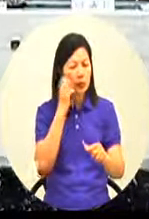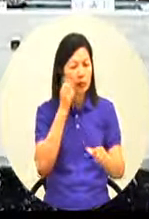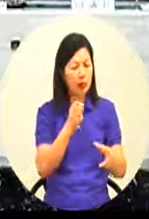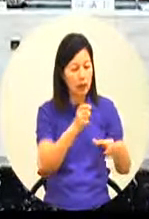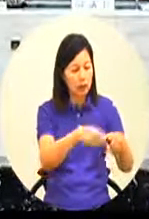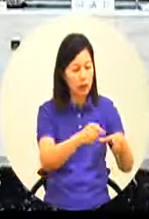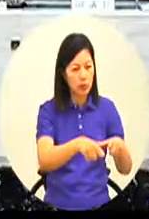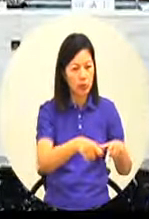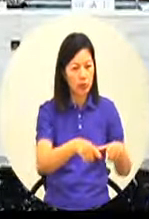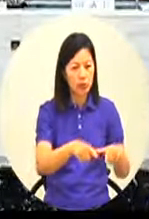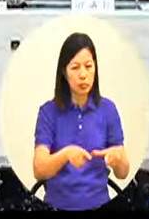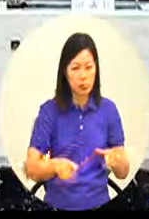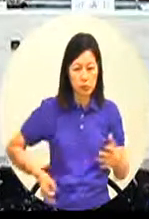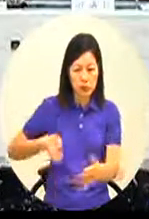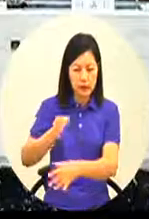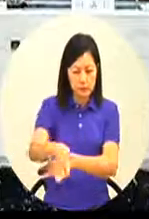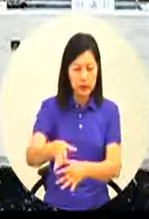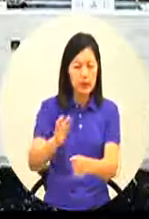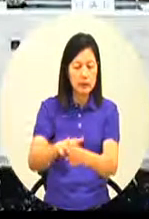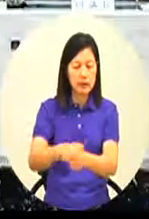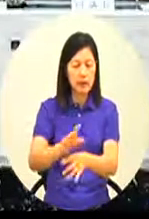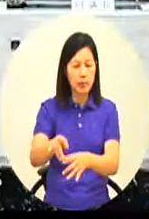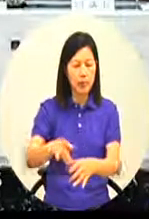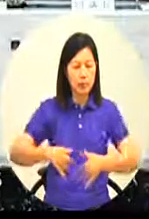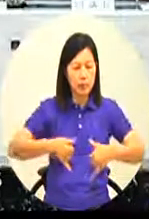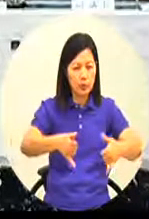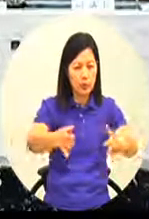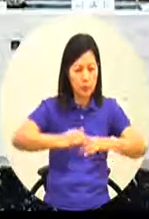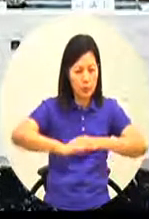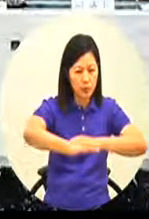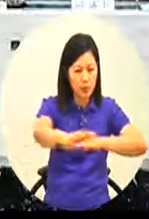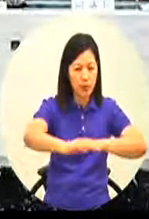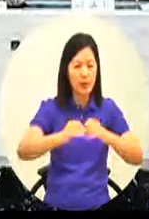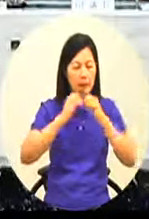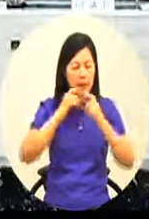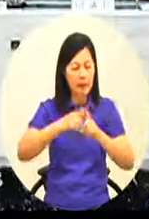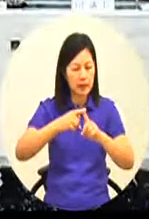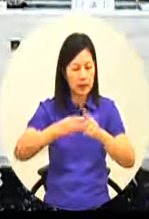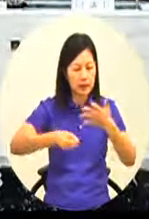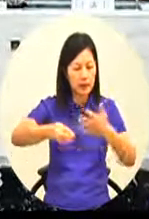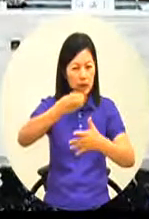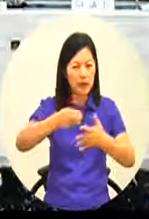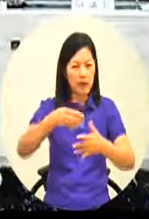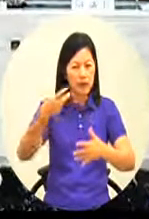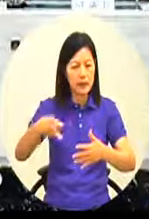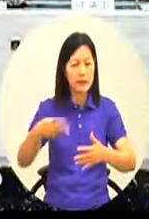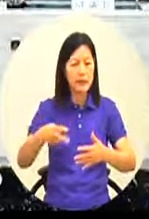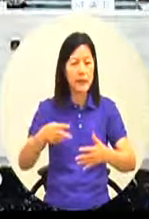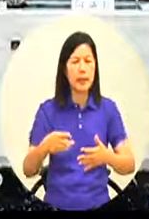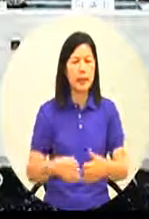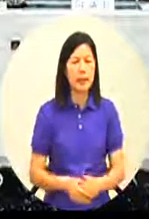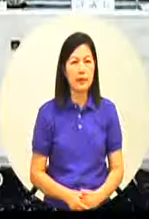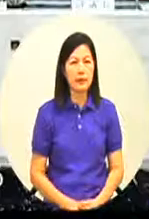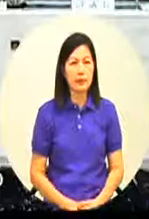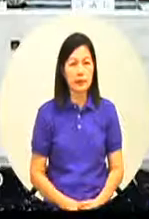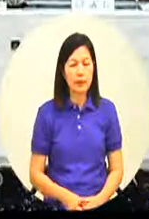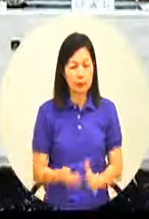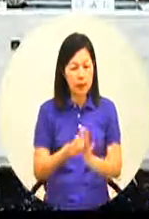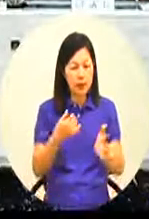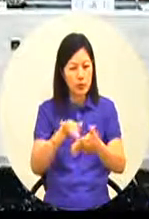啦，让我们道路的品质能够更好，也可以减少我们的预算